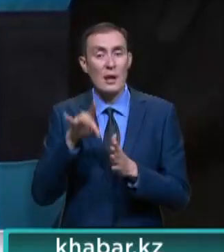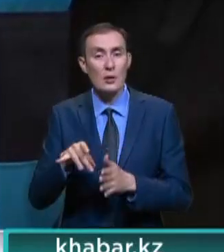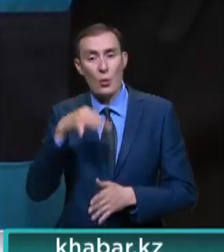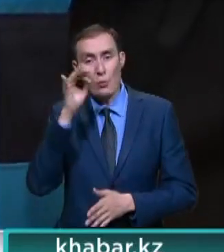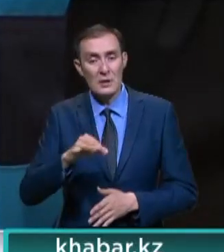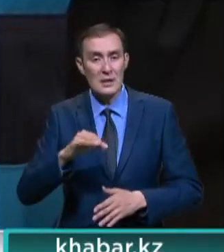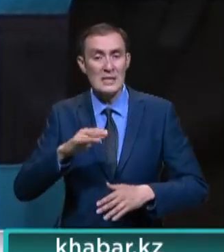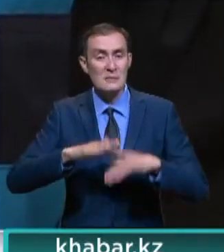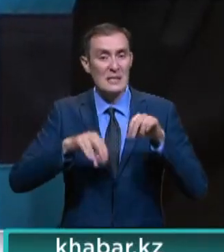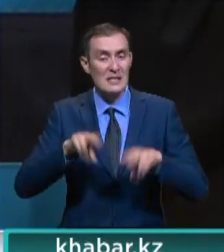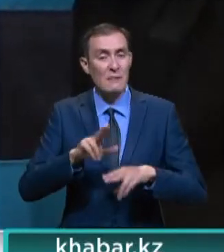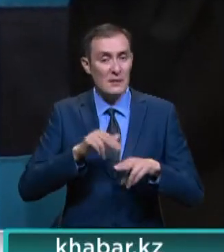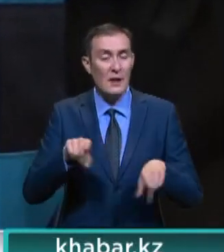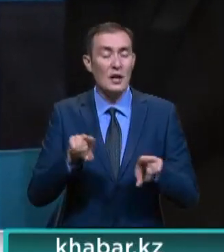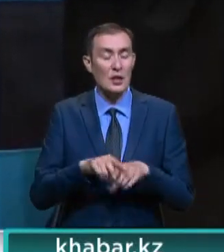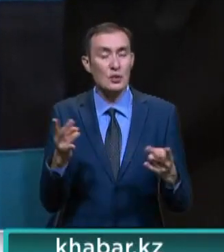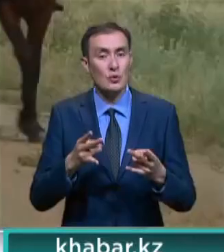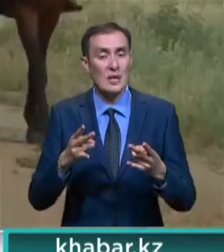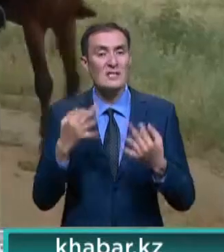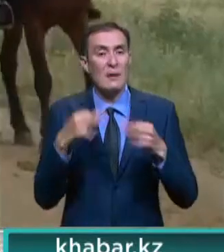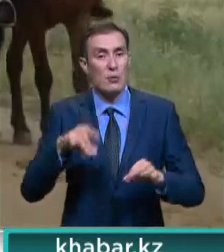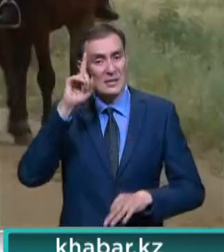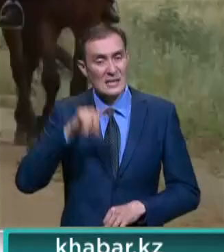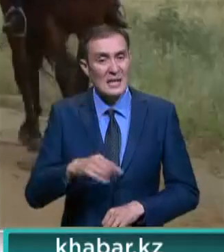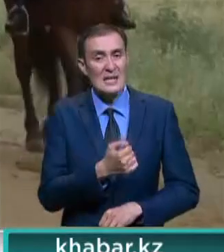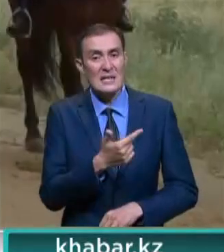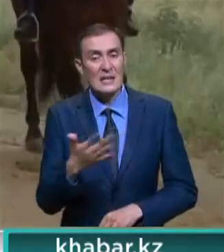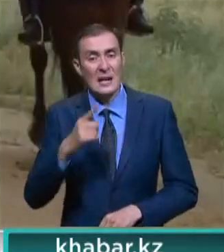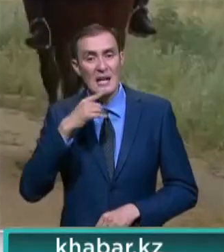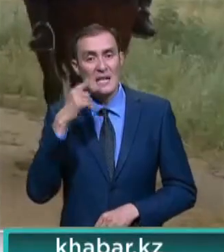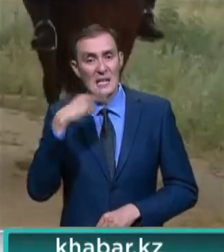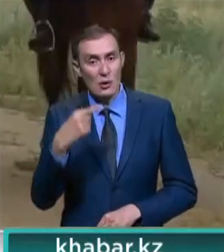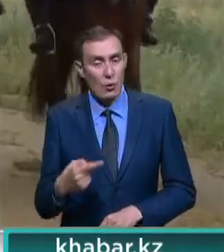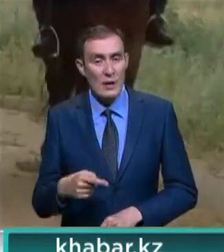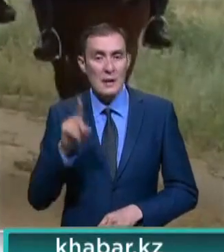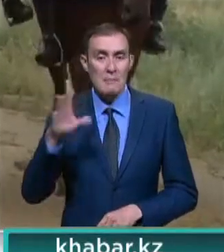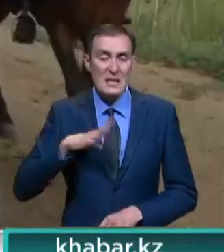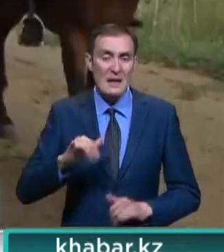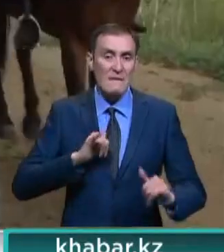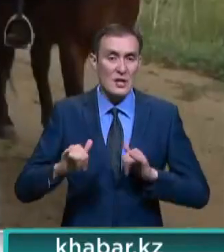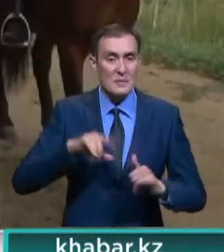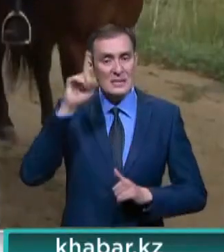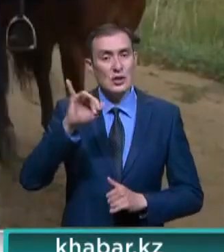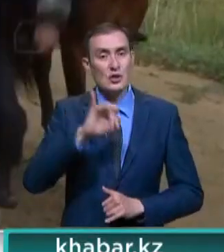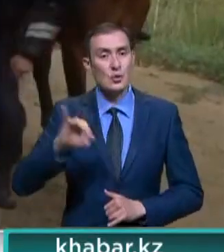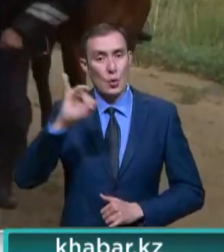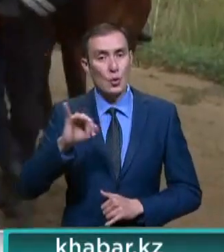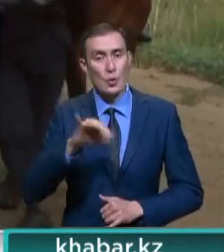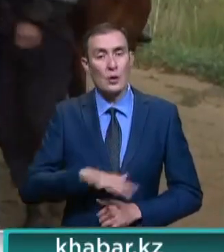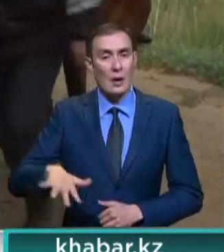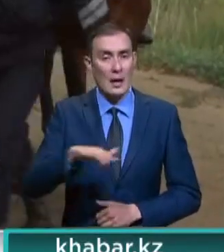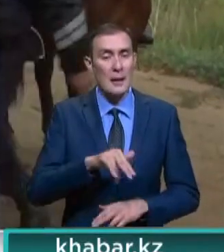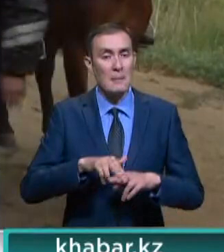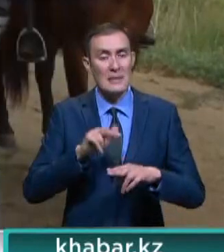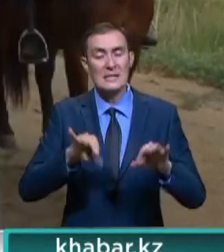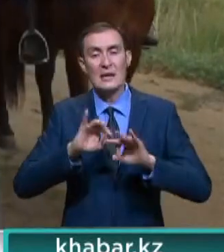по профессиональным навыкам. Сотрудникам необходимо свободно владеть несколькими иностранными языками, быть вежливыми и знать историю родного края.